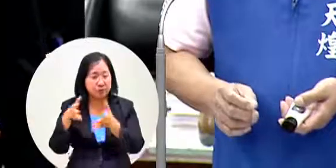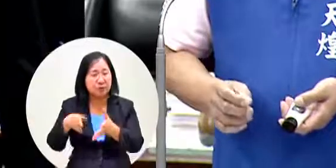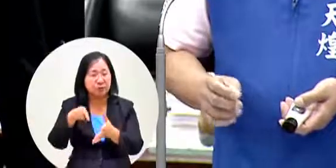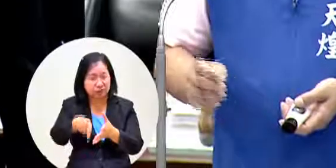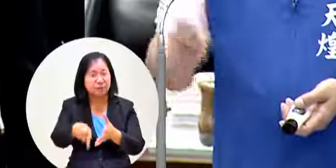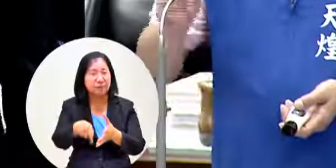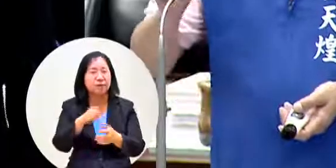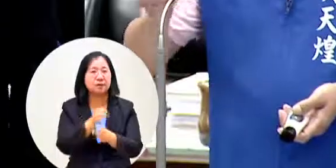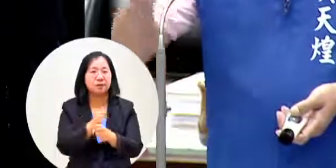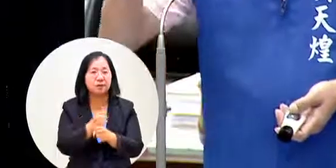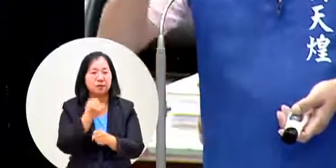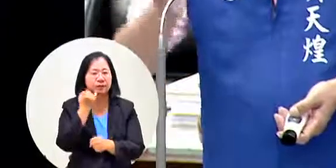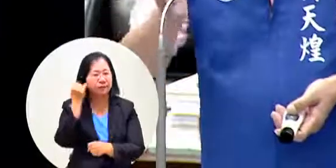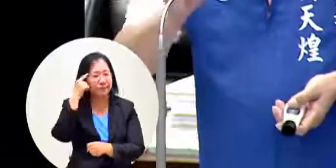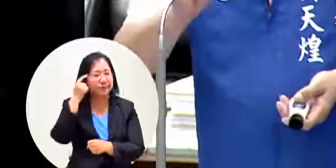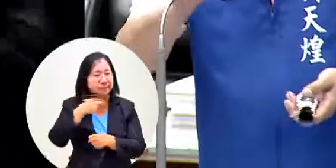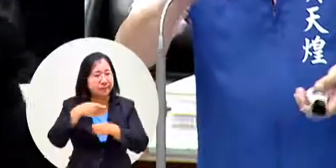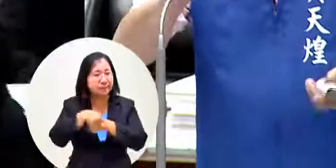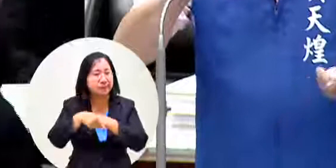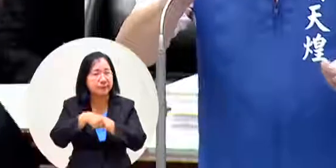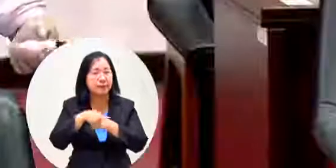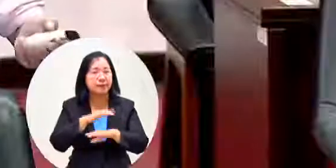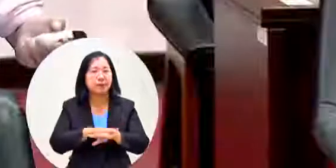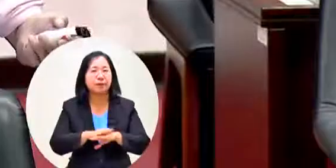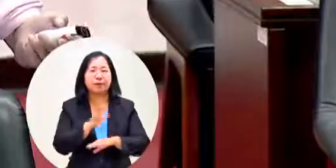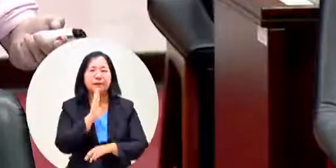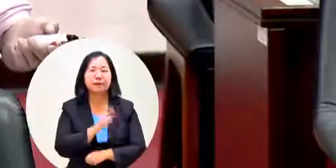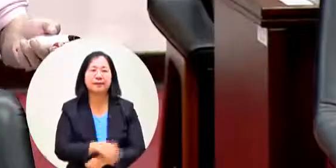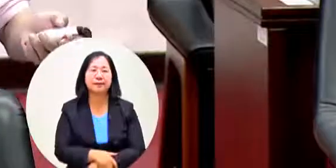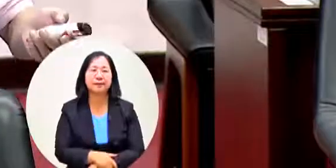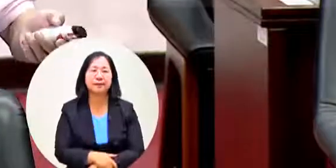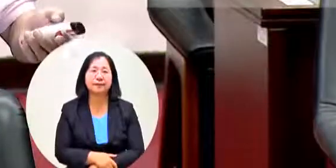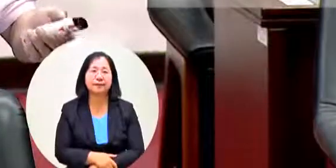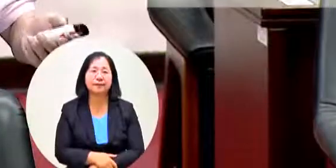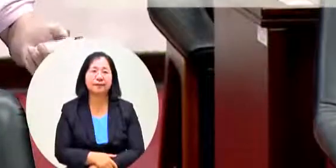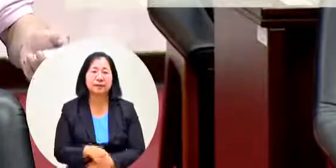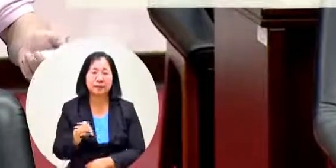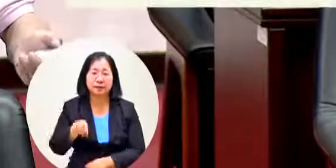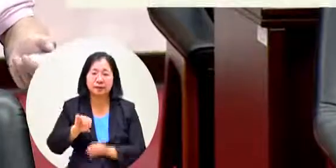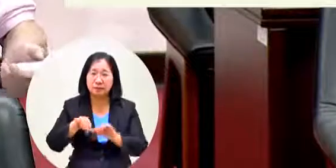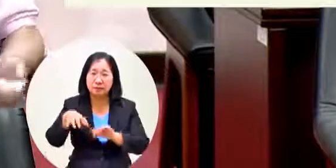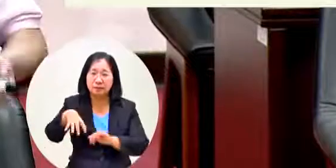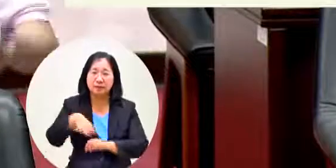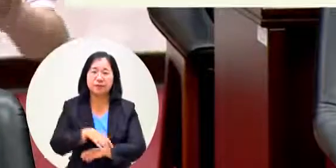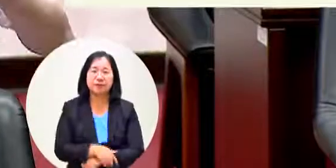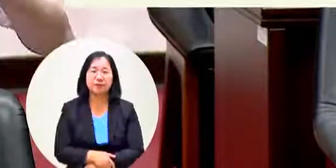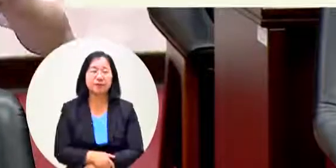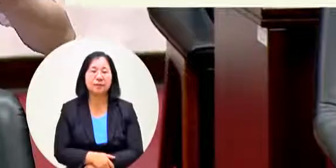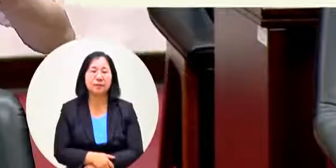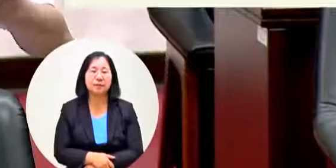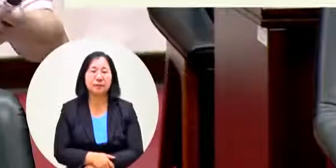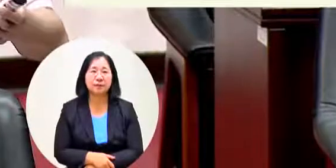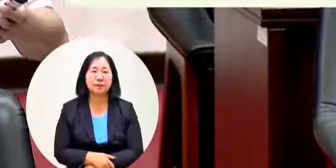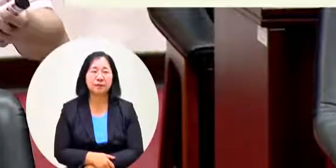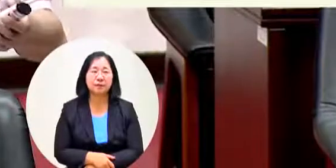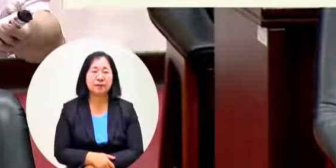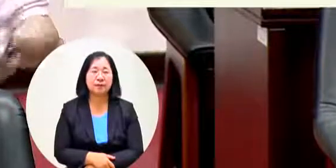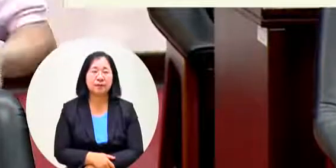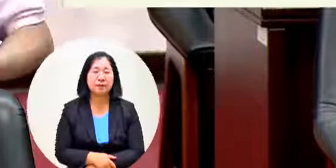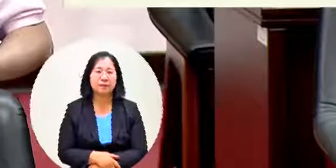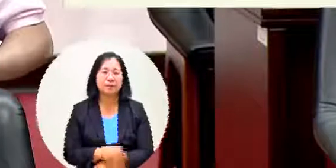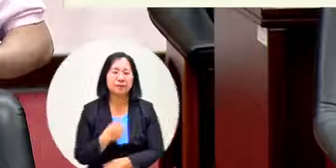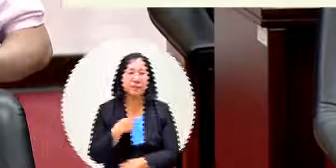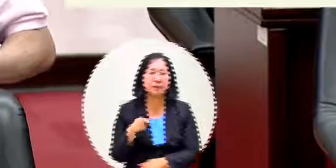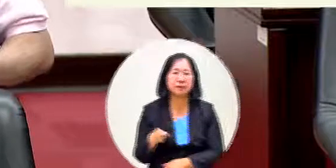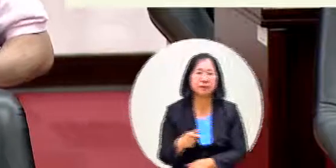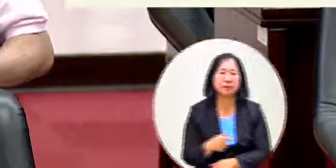住宅商业在这一个地区大概比较不适合啦如果工业区包括产业园区的这个部